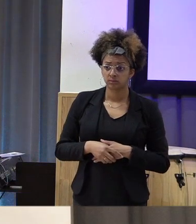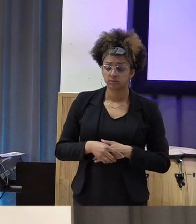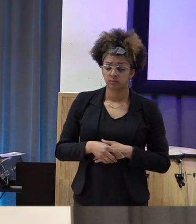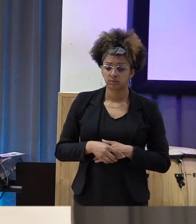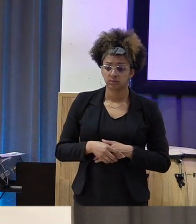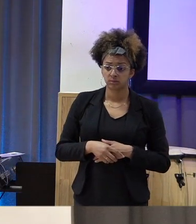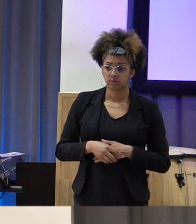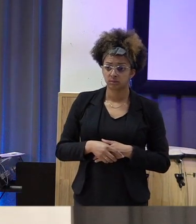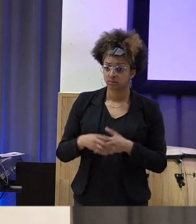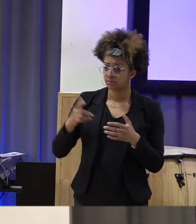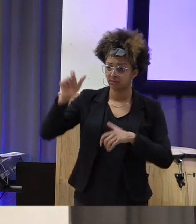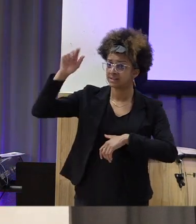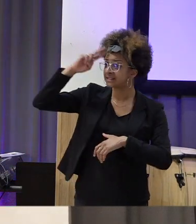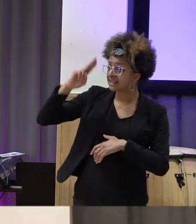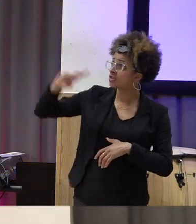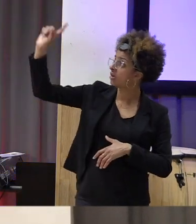venir bientôt.